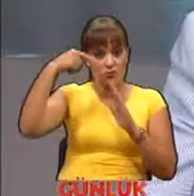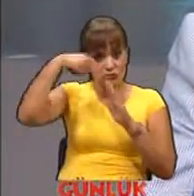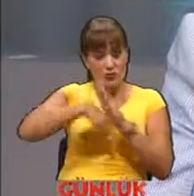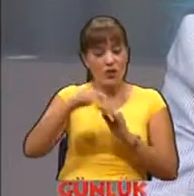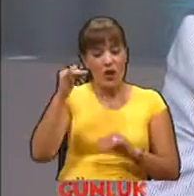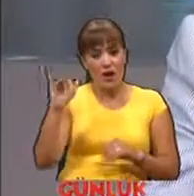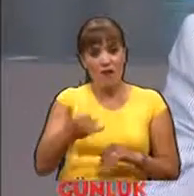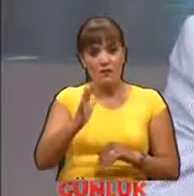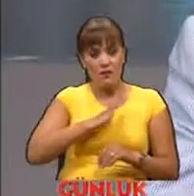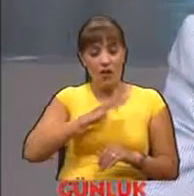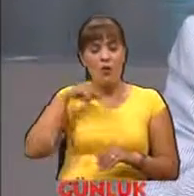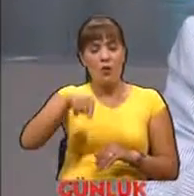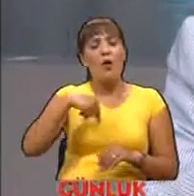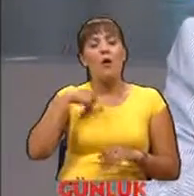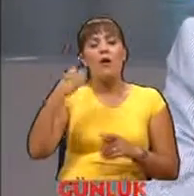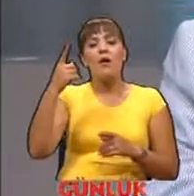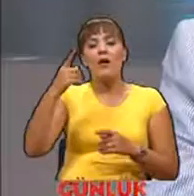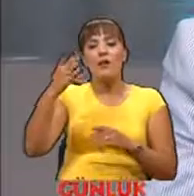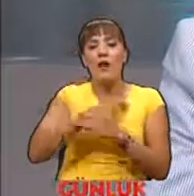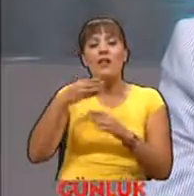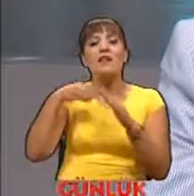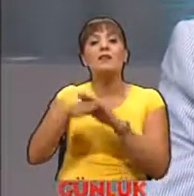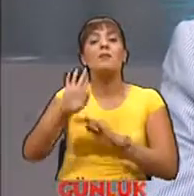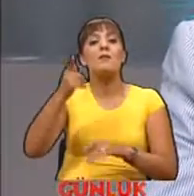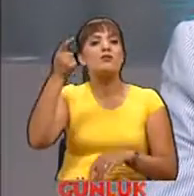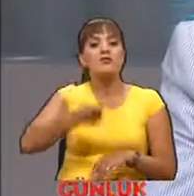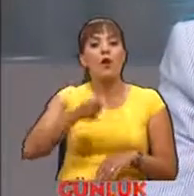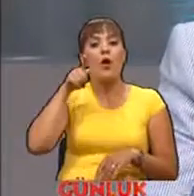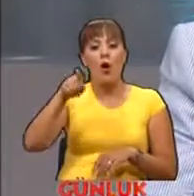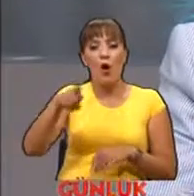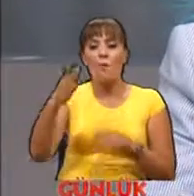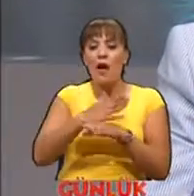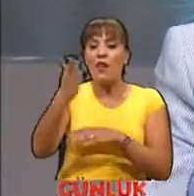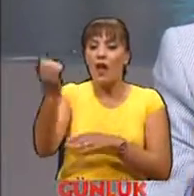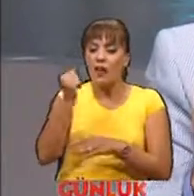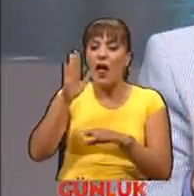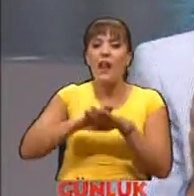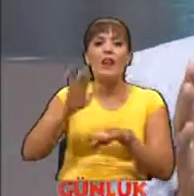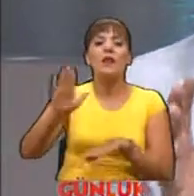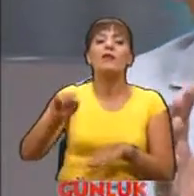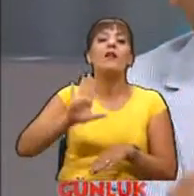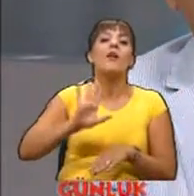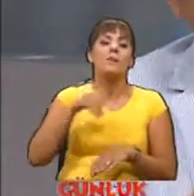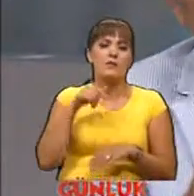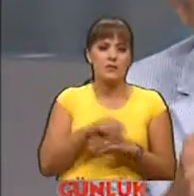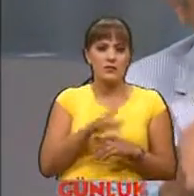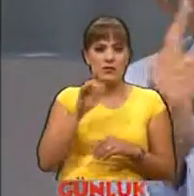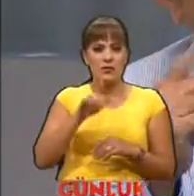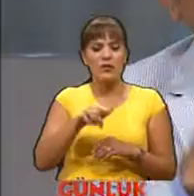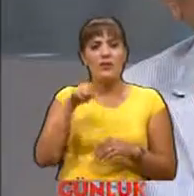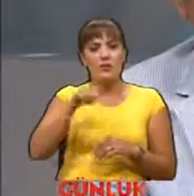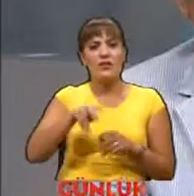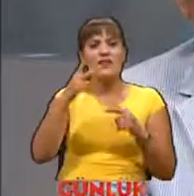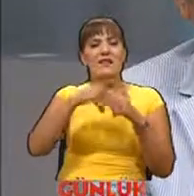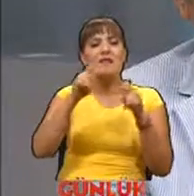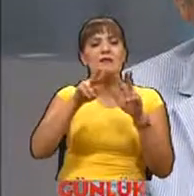batık ise bir kimsenin bu terekeye bulaşmamasının koşulu terekeye bulaşmamasıdır. Anlaşıldı. Terekeye sürmemesidir. Hı hı. Buna hocam, da